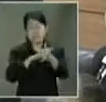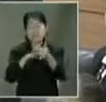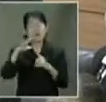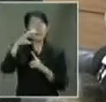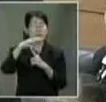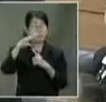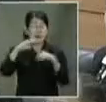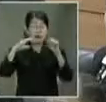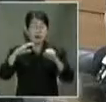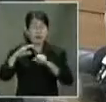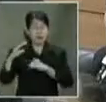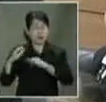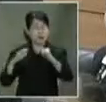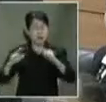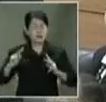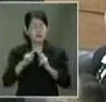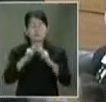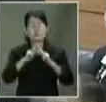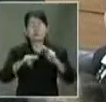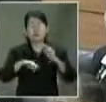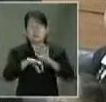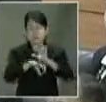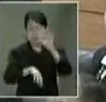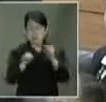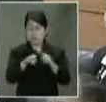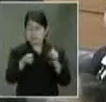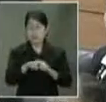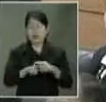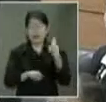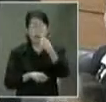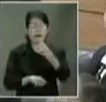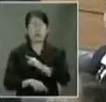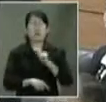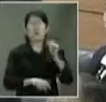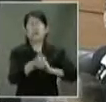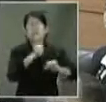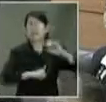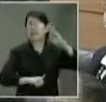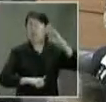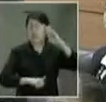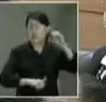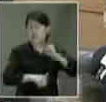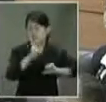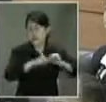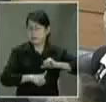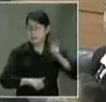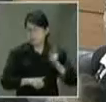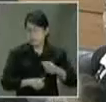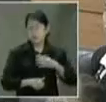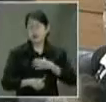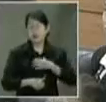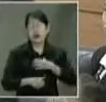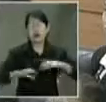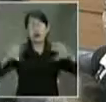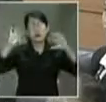ารที่ต้องการให้นายกอภิสิทธิ์ยุบสภาข่าวแบบนี้รัฐบาล